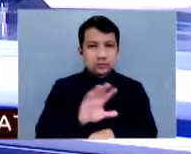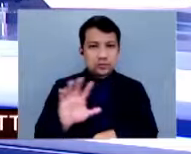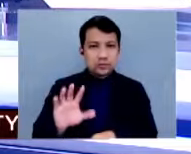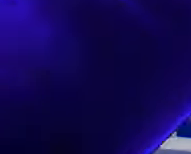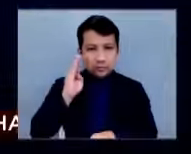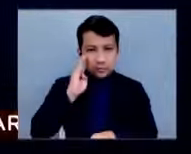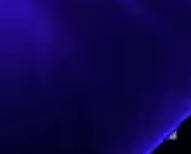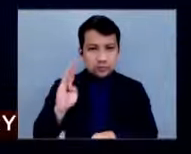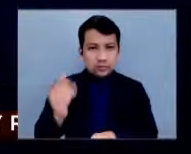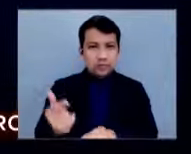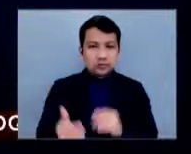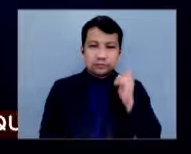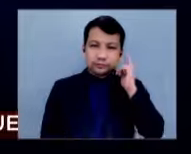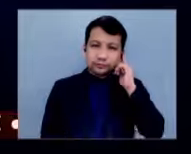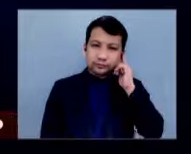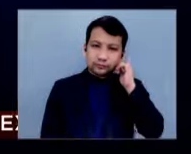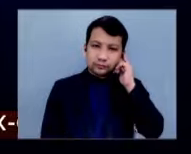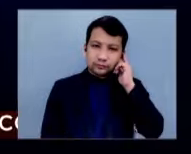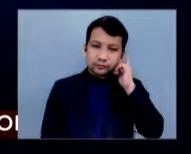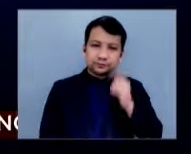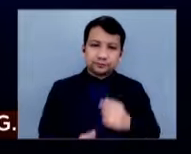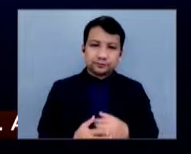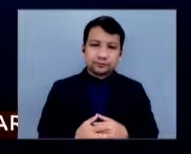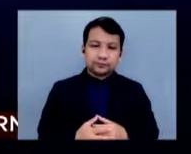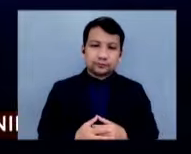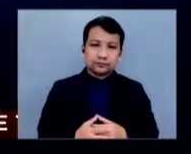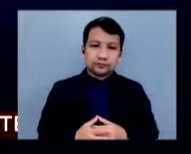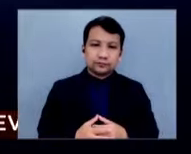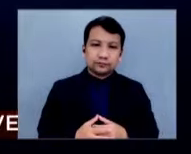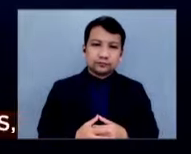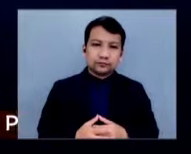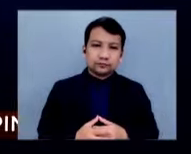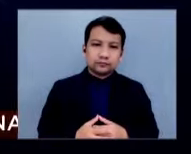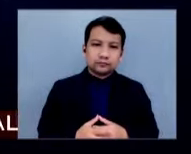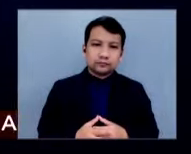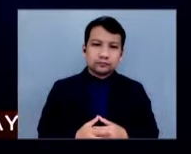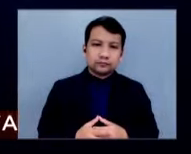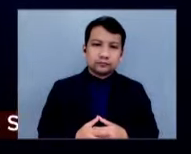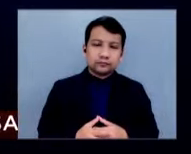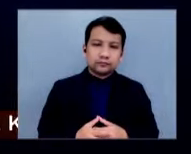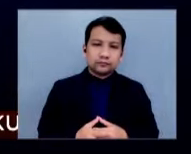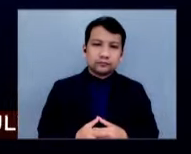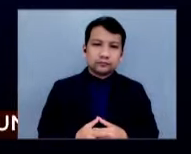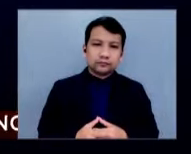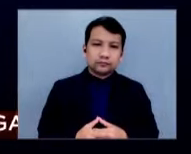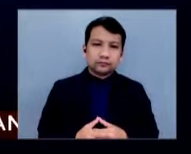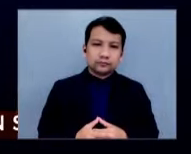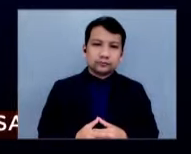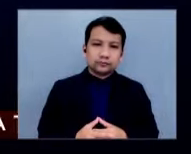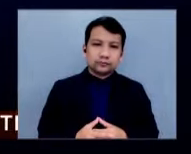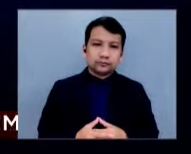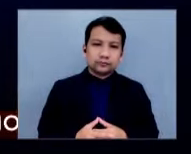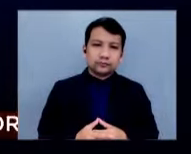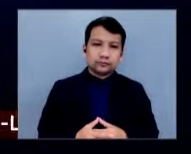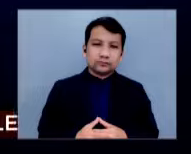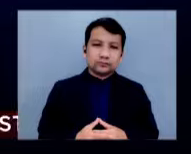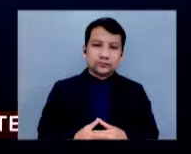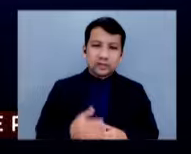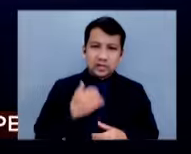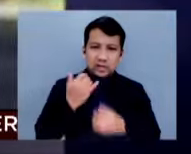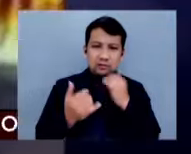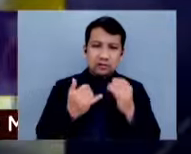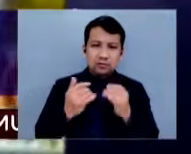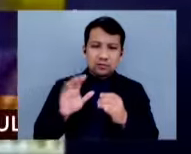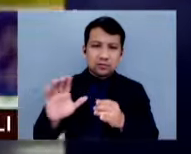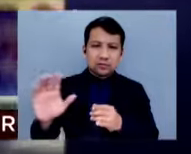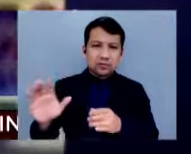Basa. Sige po! Baba kayo! Sige! Baba! Paninigaw ang inabot ng